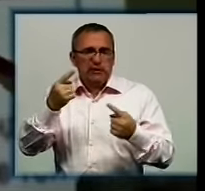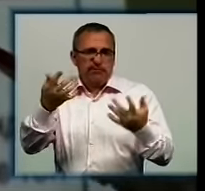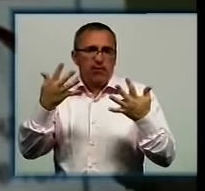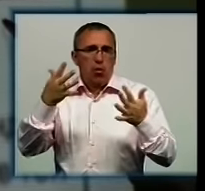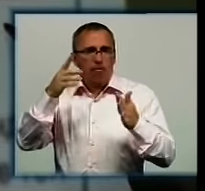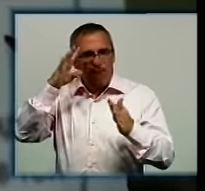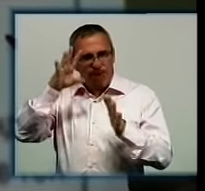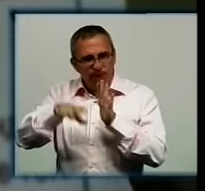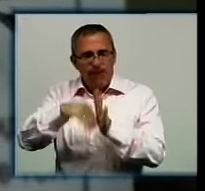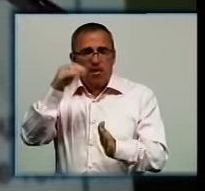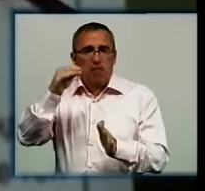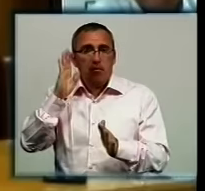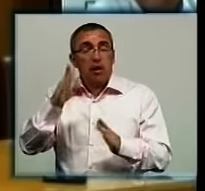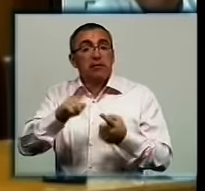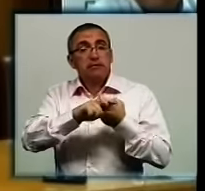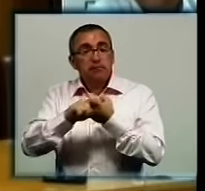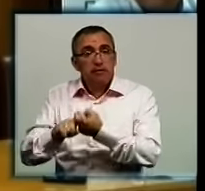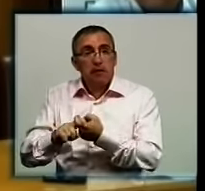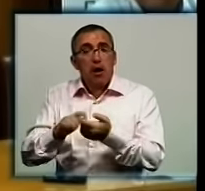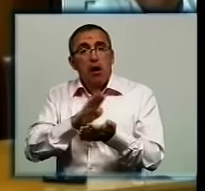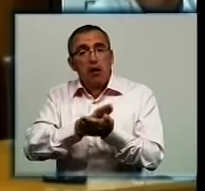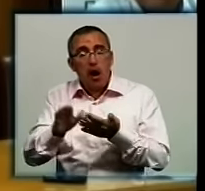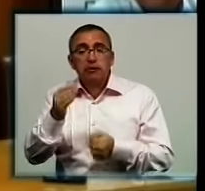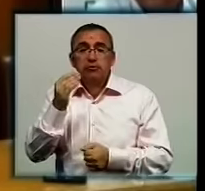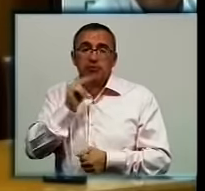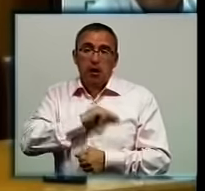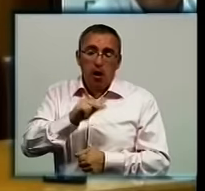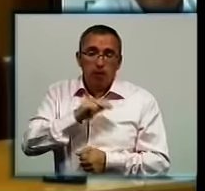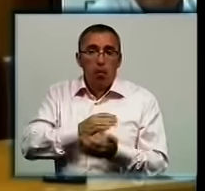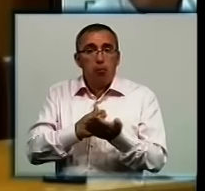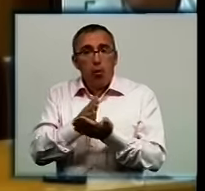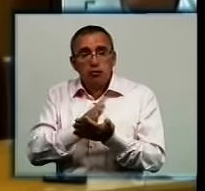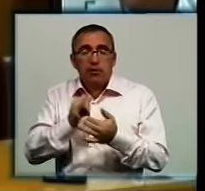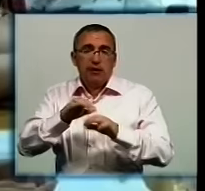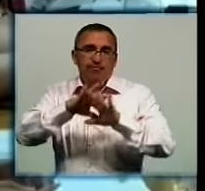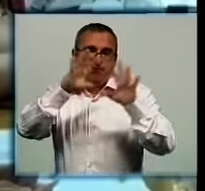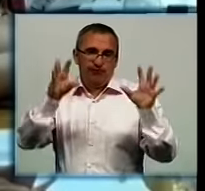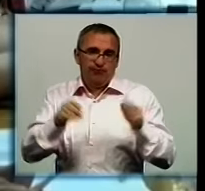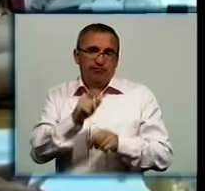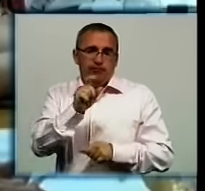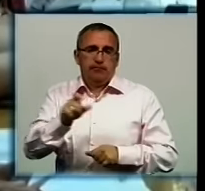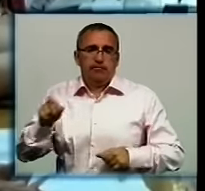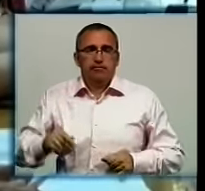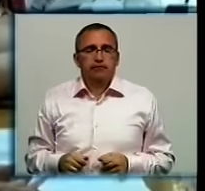під час голосування, адже від цього залежатиме якість роботи посадовців і життя громади в цілому.